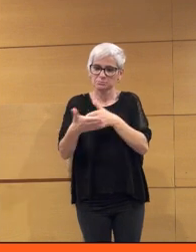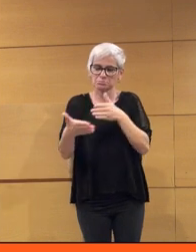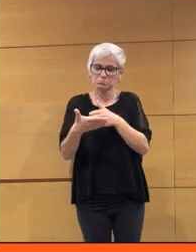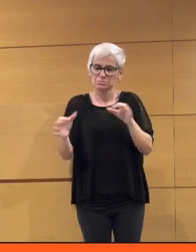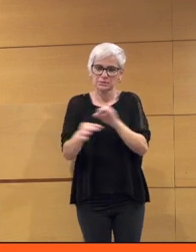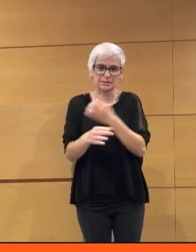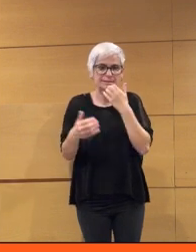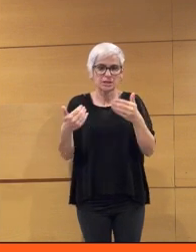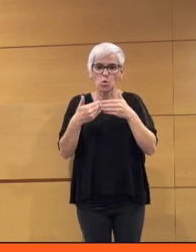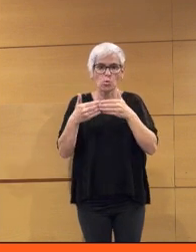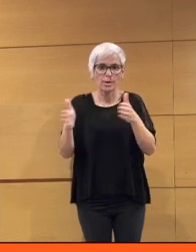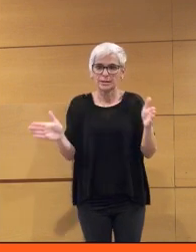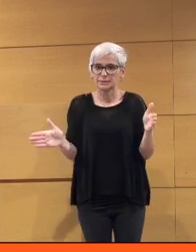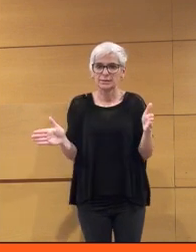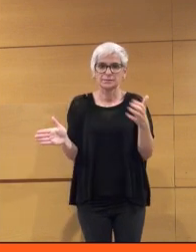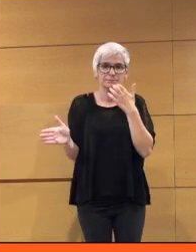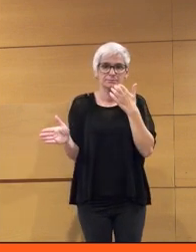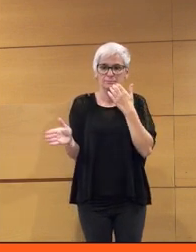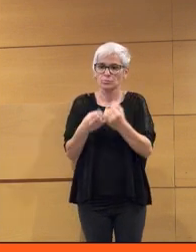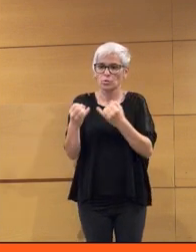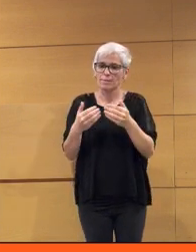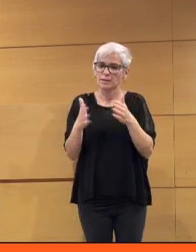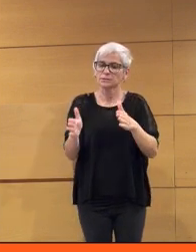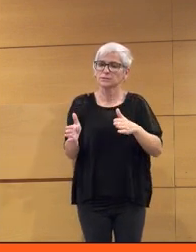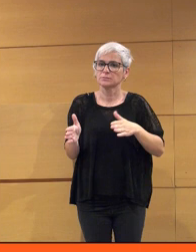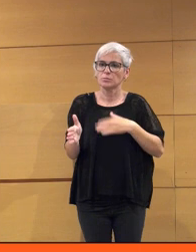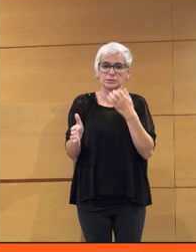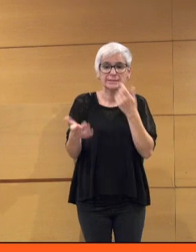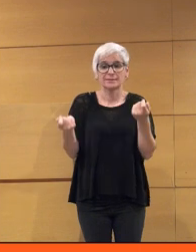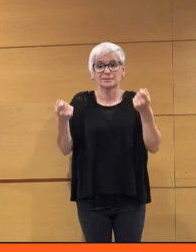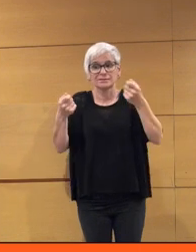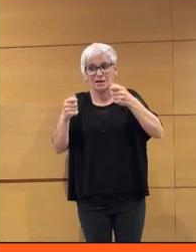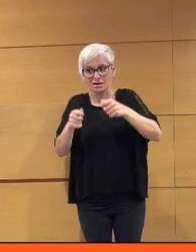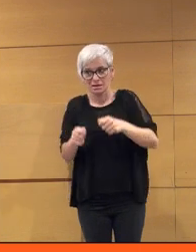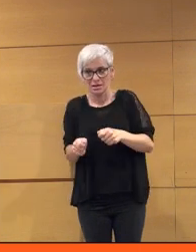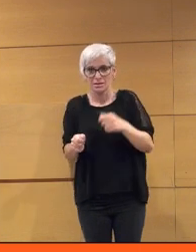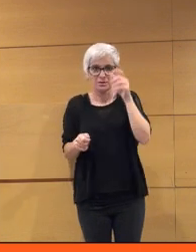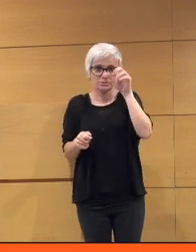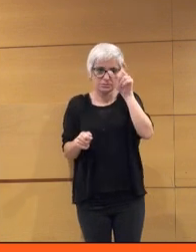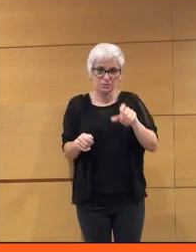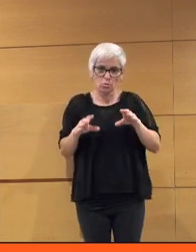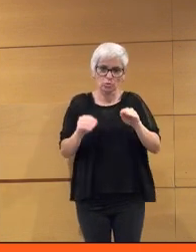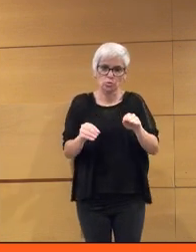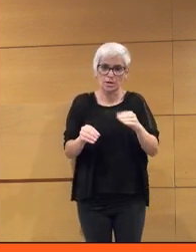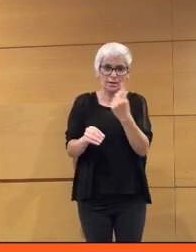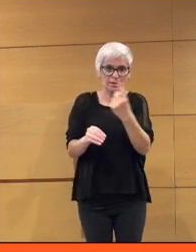Si són obertes, no, pot causar problema, per tant, si són tancades, cada usuari pot